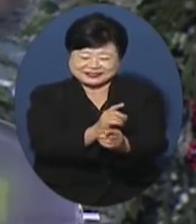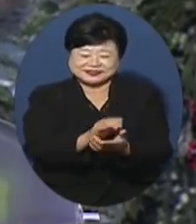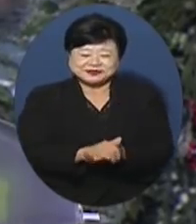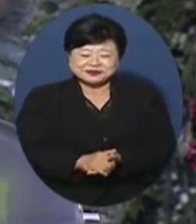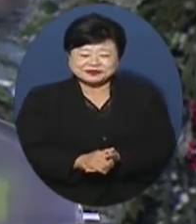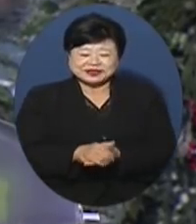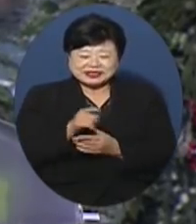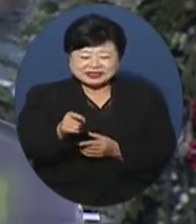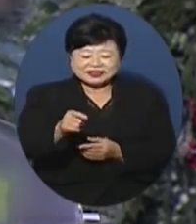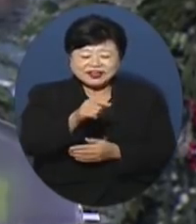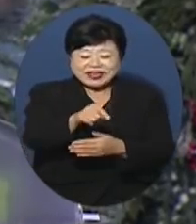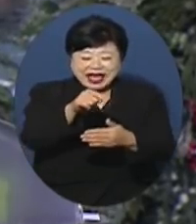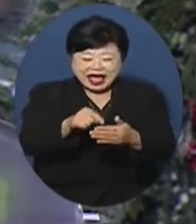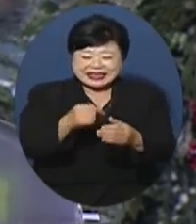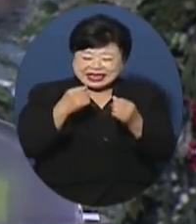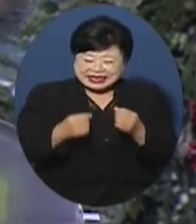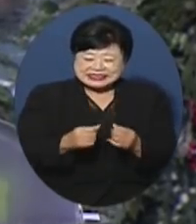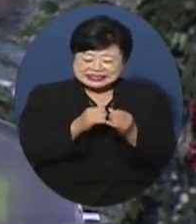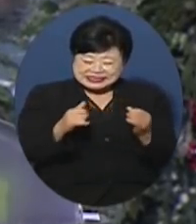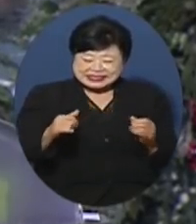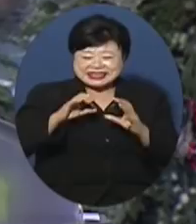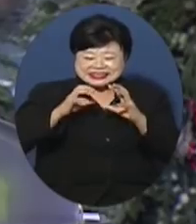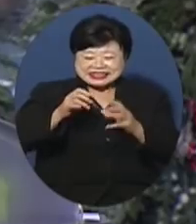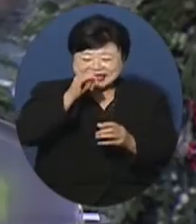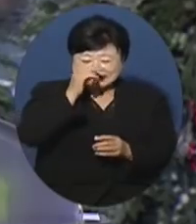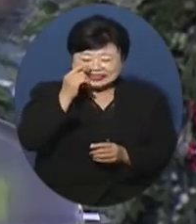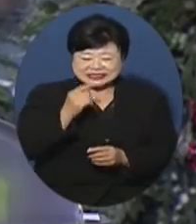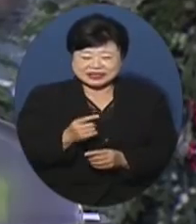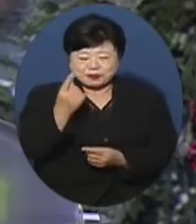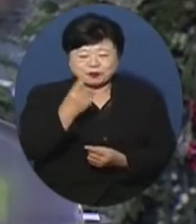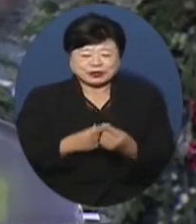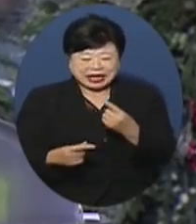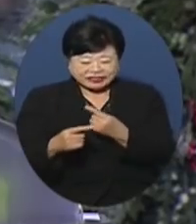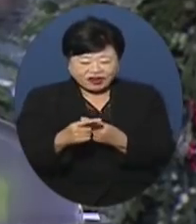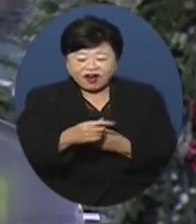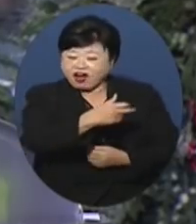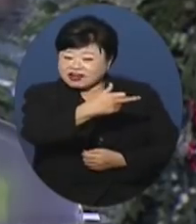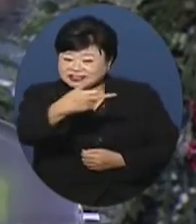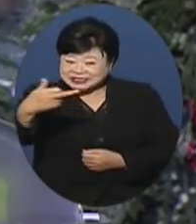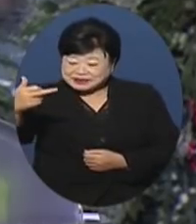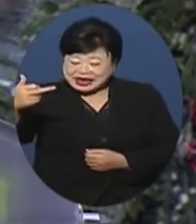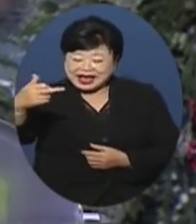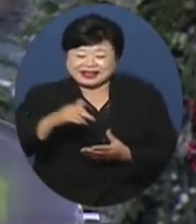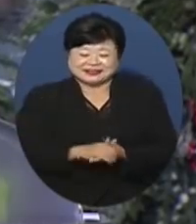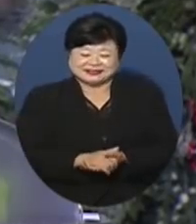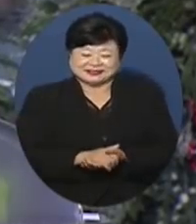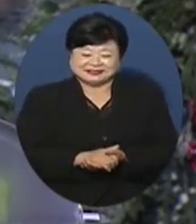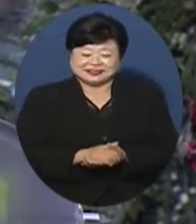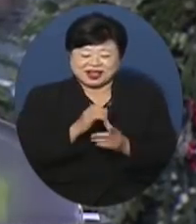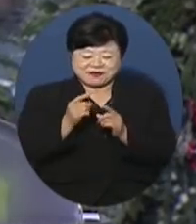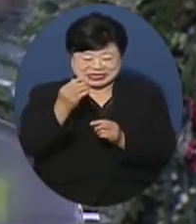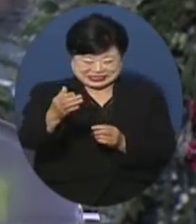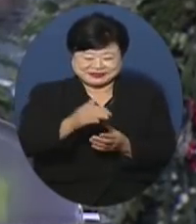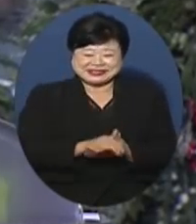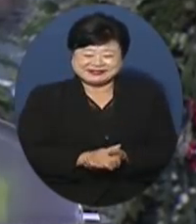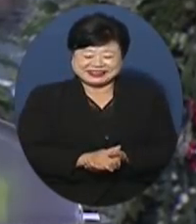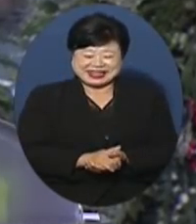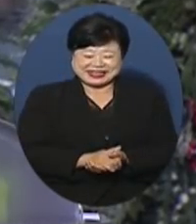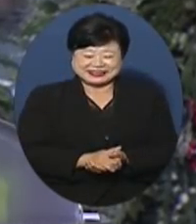이겼나니 이는 너희 안에 계신 이가 세상에 있는 자보다 크심이라고 말씀하고